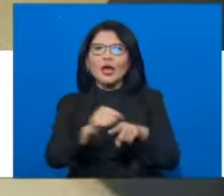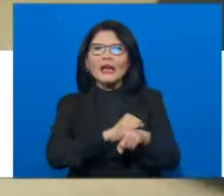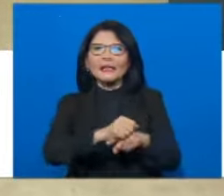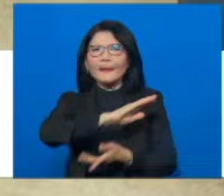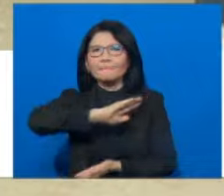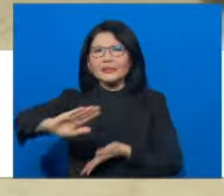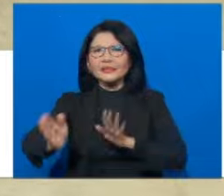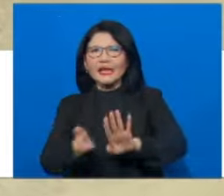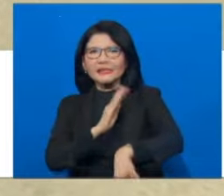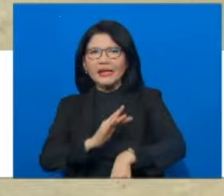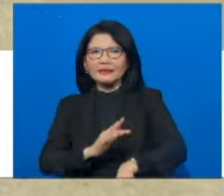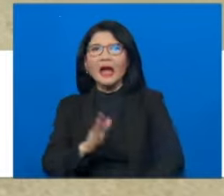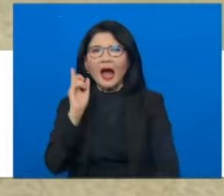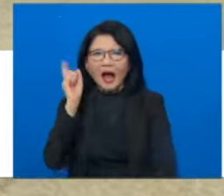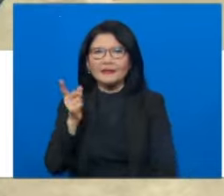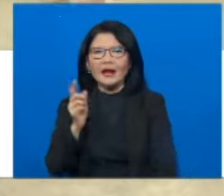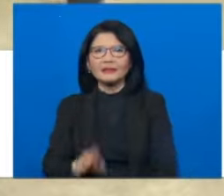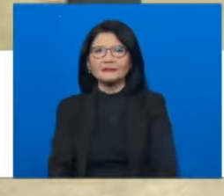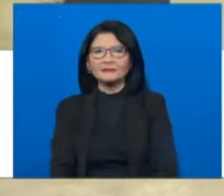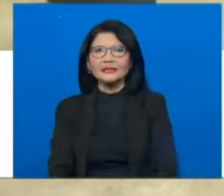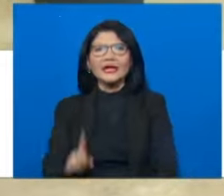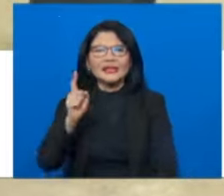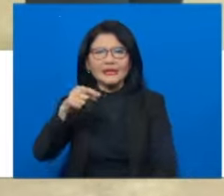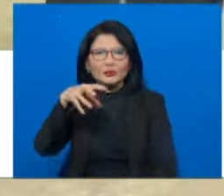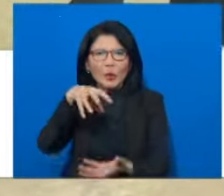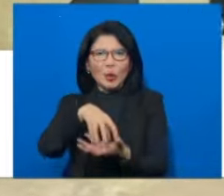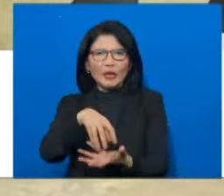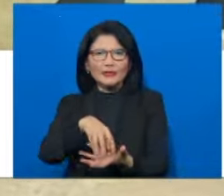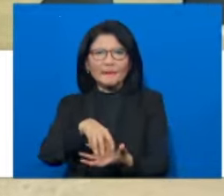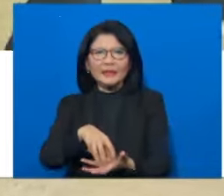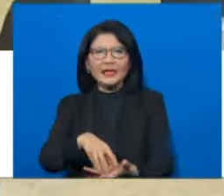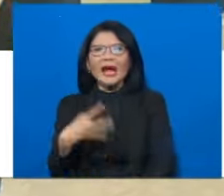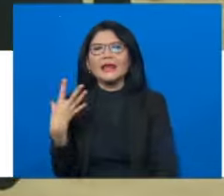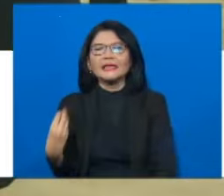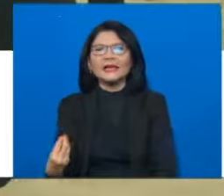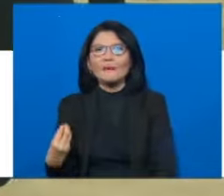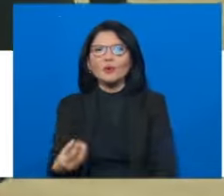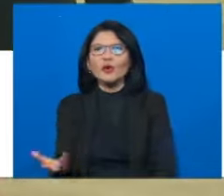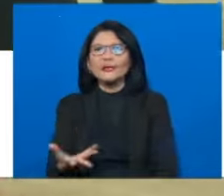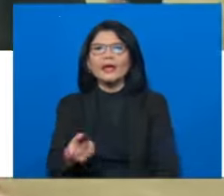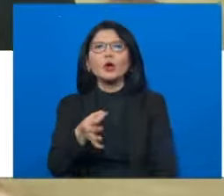populer ditemui salah satunya adalah Padepokan di kampung sekepicung